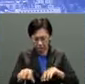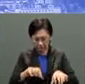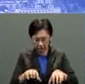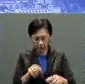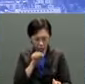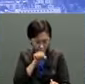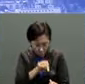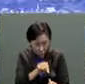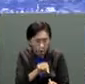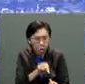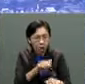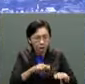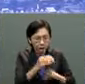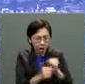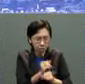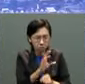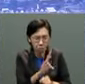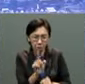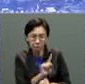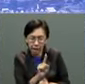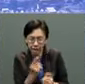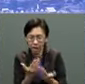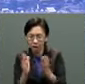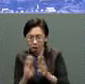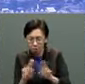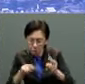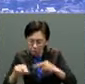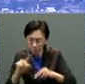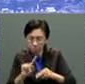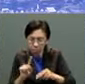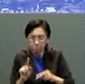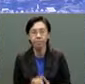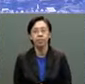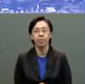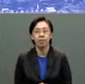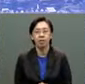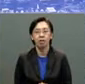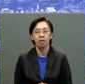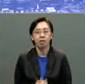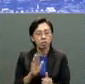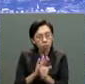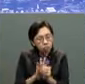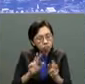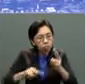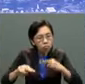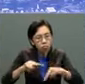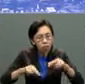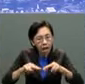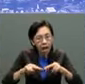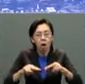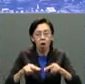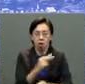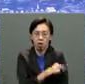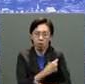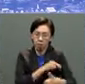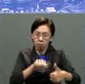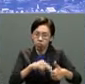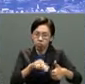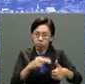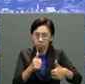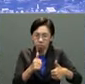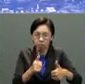เพื่อได้รับการดูแลทั้งในครอบครัวของเขาเองด้วยแล้วก็ได้รับการดูแลในเชิงทางด้านสาธารณสุขนะครับไ